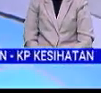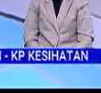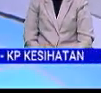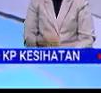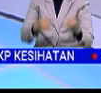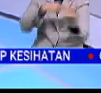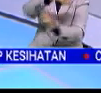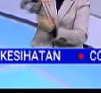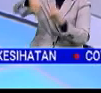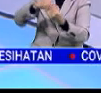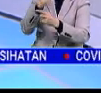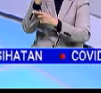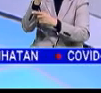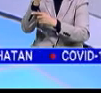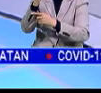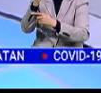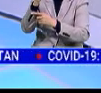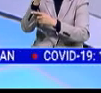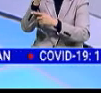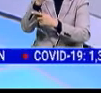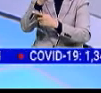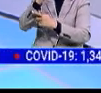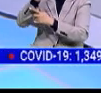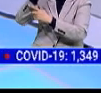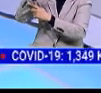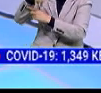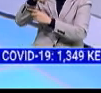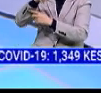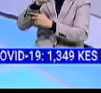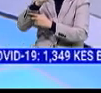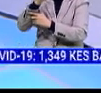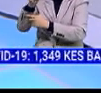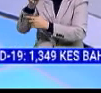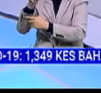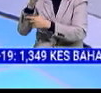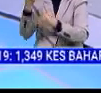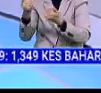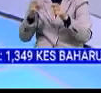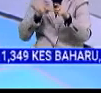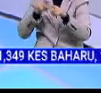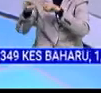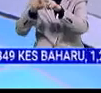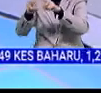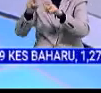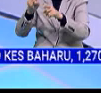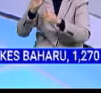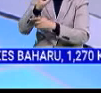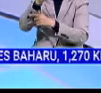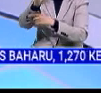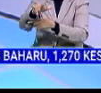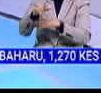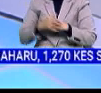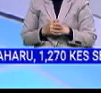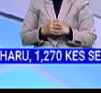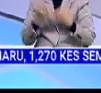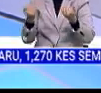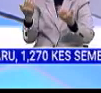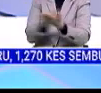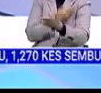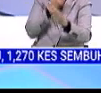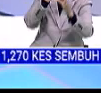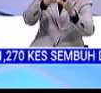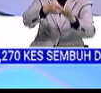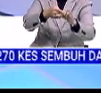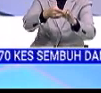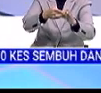Pusingan kedua kejuaraan Kap Primalisia Petronas di Litar Antarabangsa Sepang. Nazirul Izzat Muhammad Bahaudin yang baru menyertai